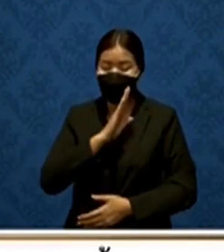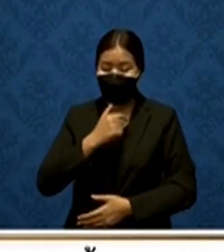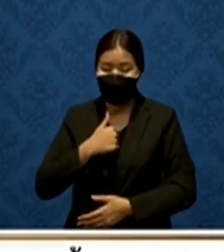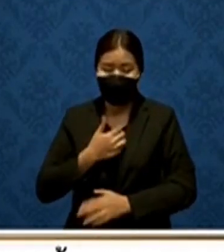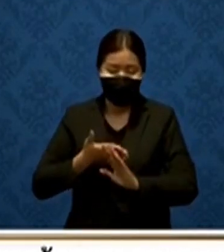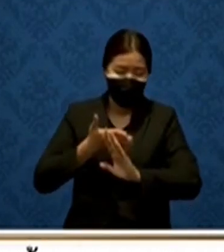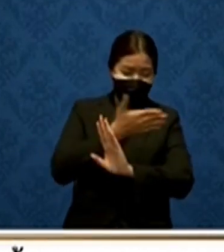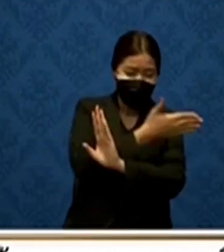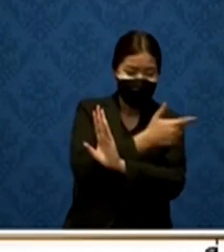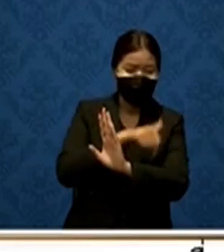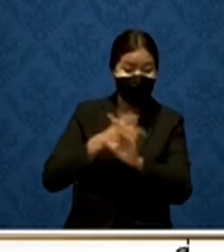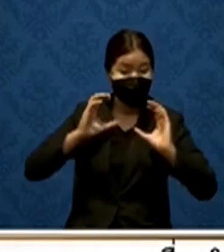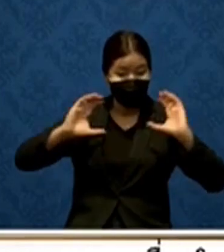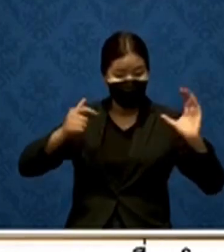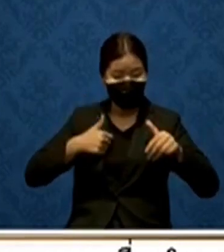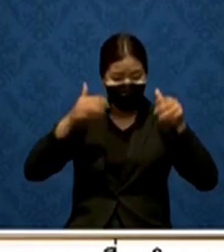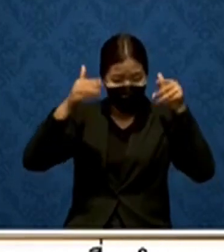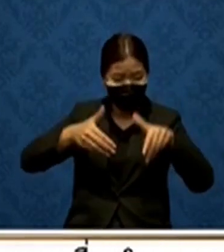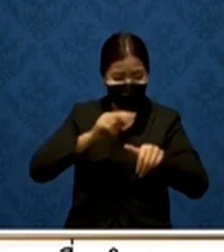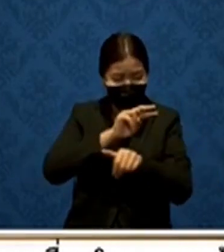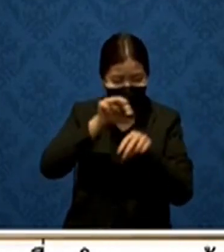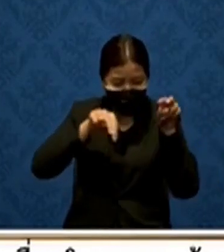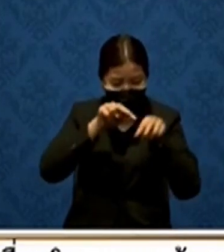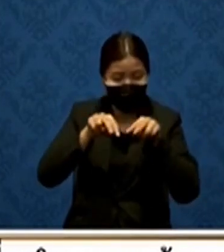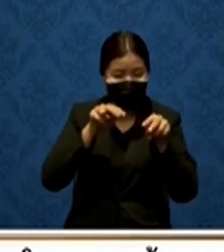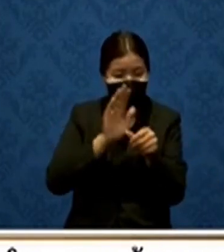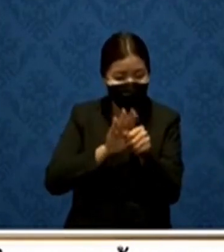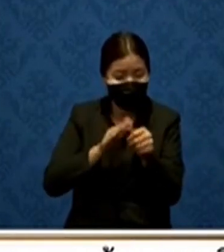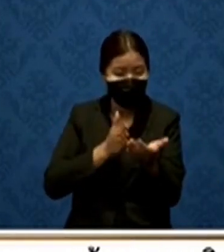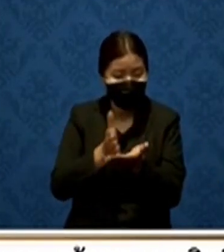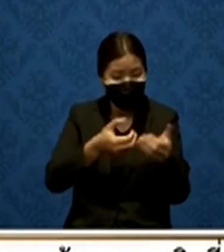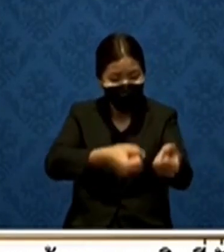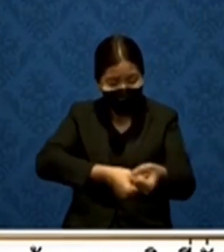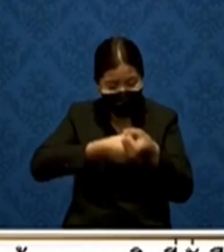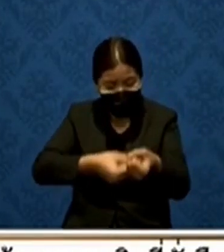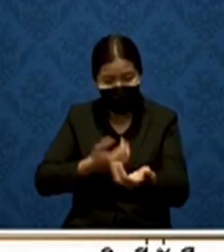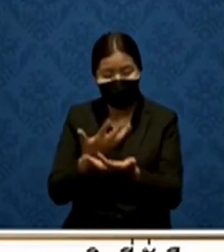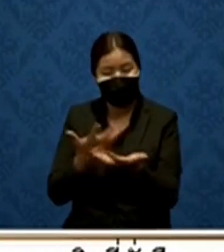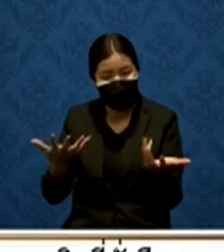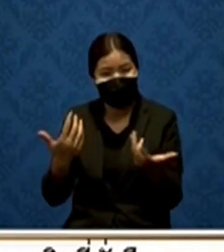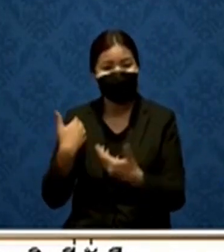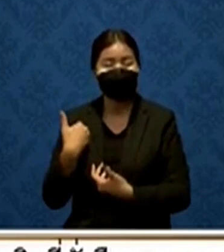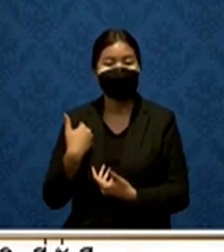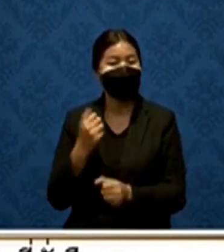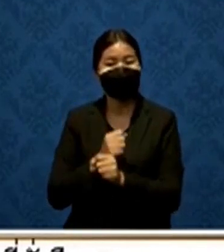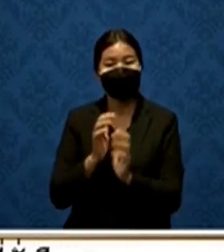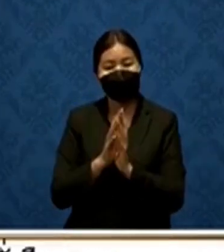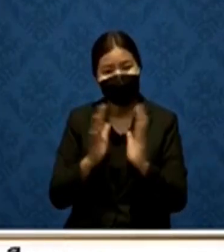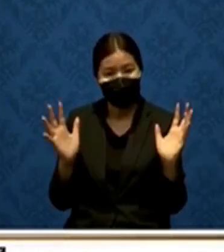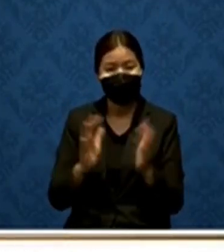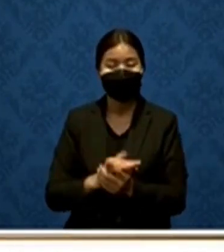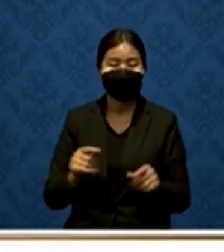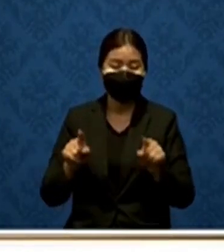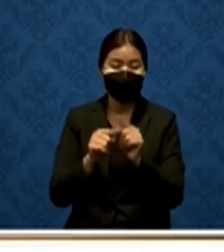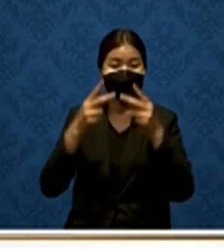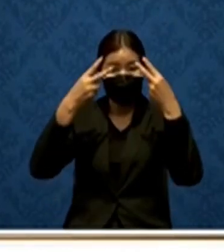เวลาที่ผ่านมารัฐบανลเอาใใส่เรื่องนี้หือไม่กระสวงเกอแ กระสงพานิทำอะไรไปมงเราทำหายเรื่องถ้านายกก็